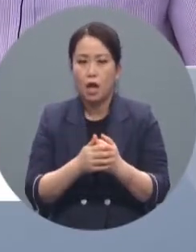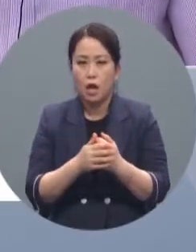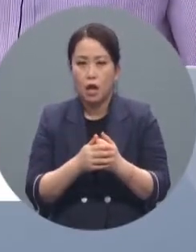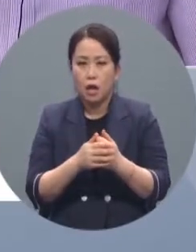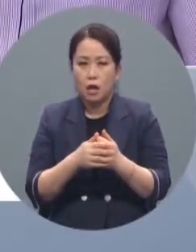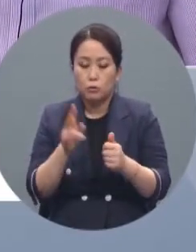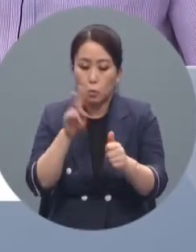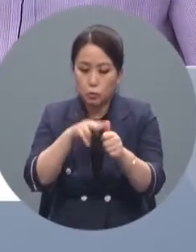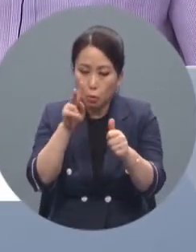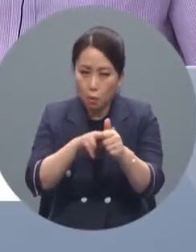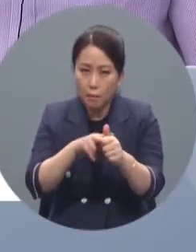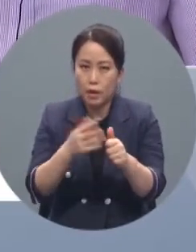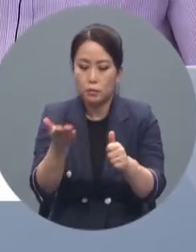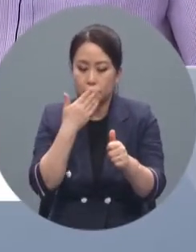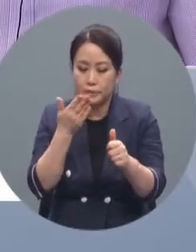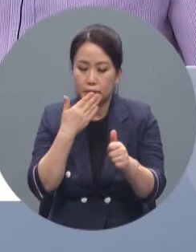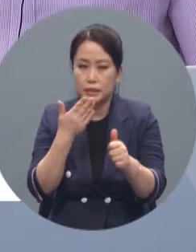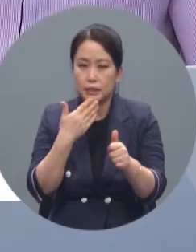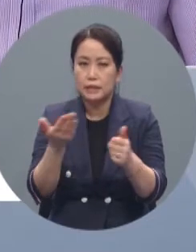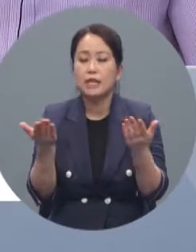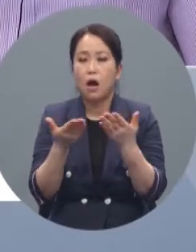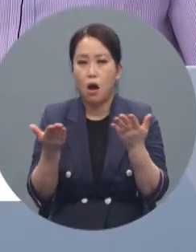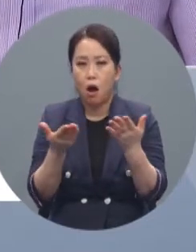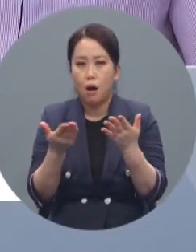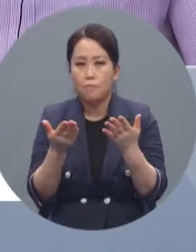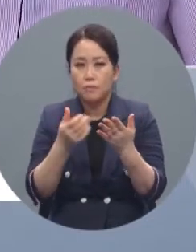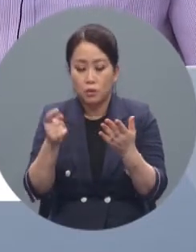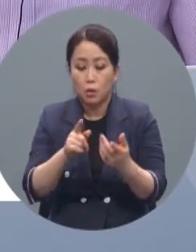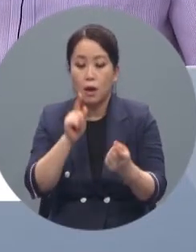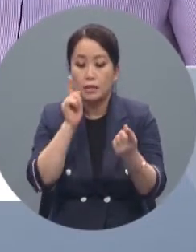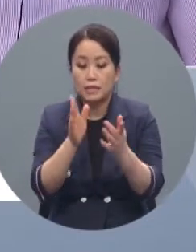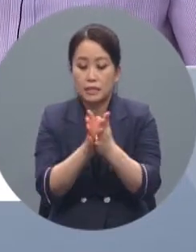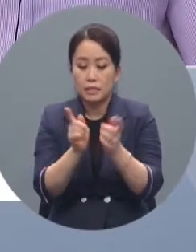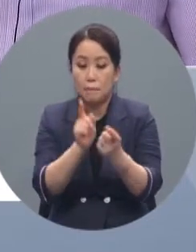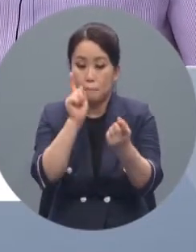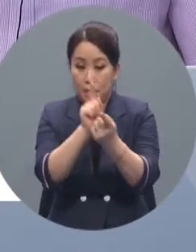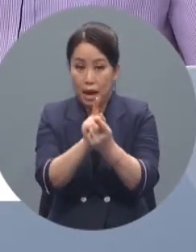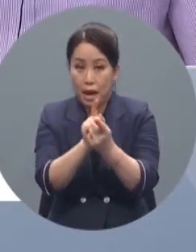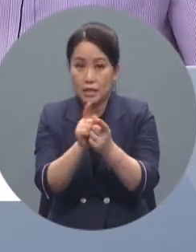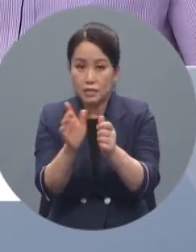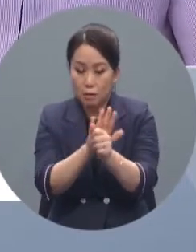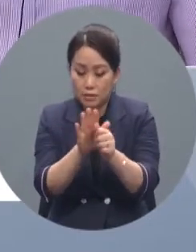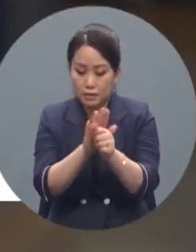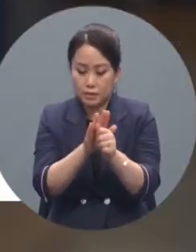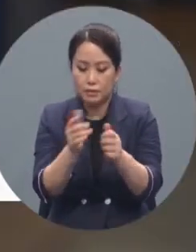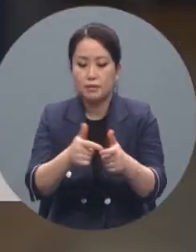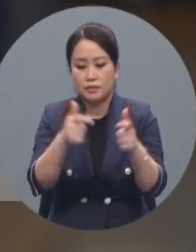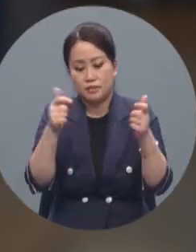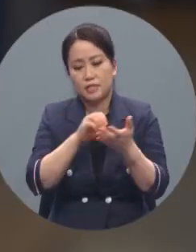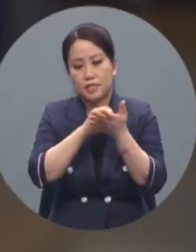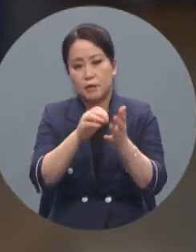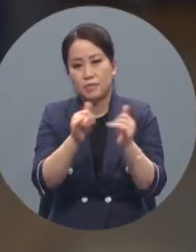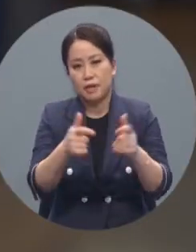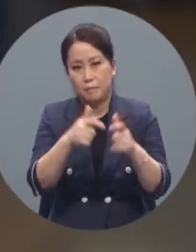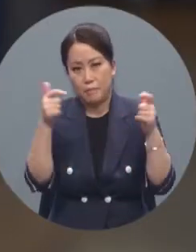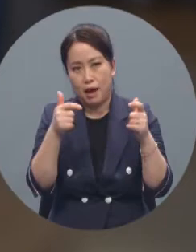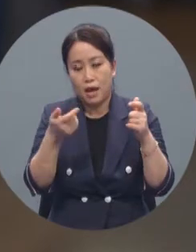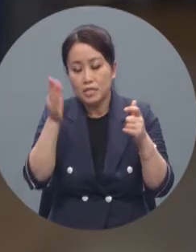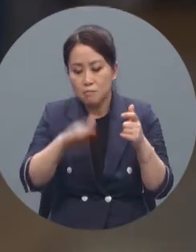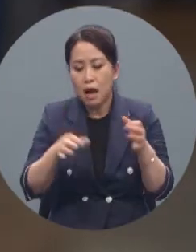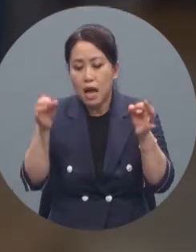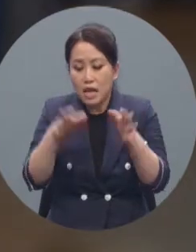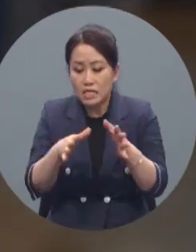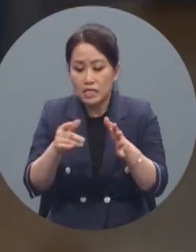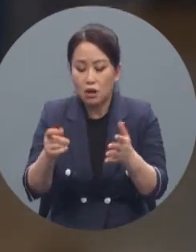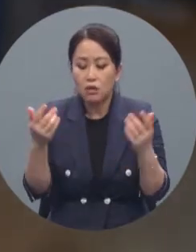소매업, 숙박 및 음식점업 등 대면 업종 중심으로 취업자가 증가를 하였습니다. 하지만 일시적인